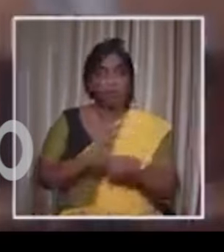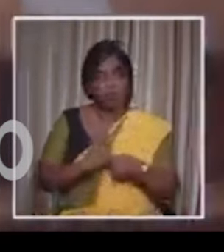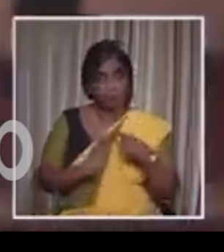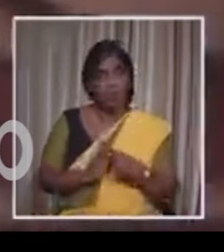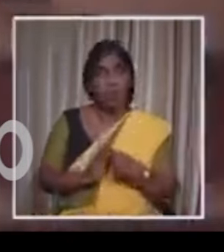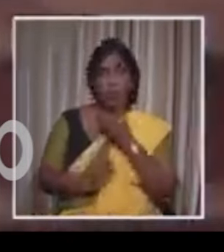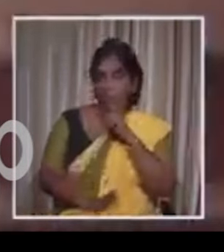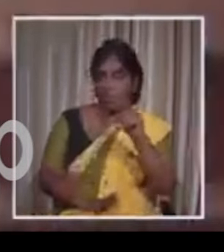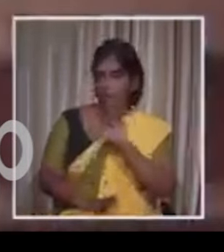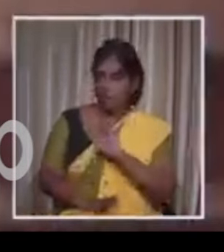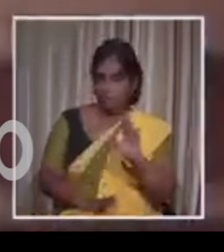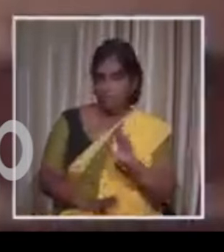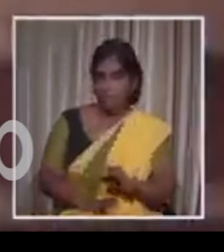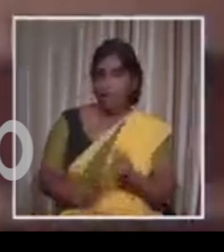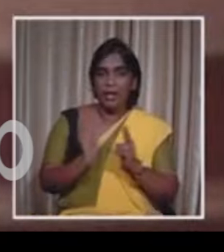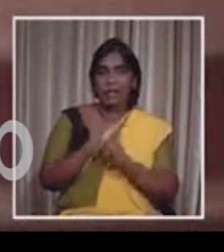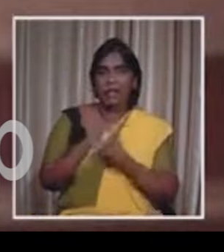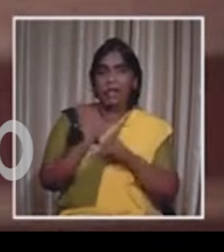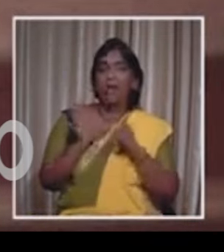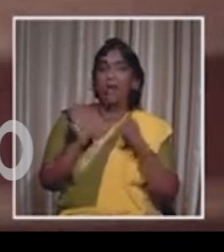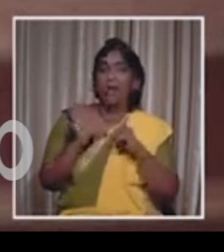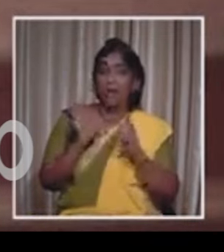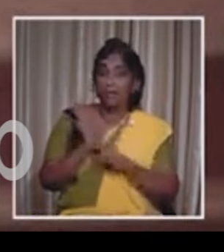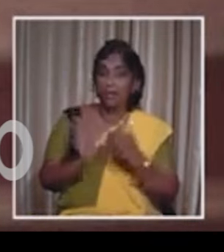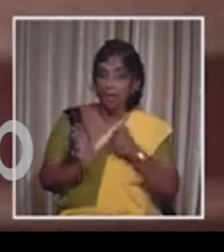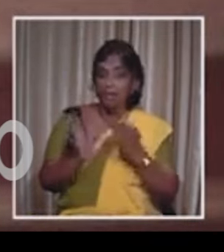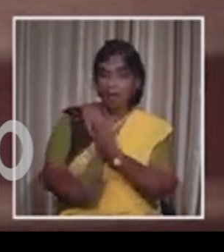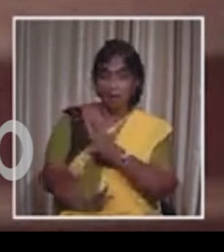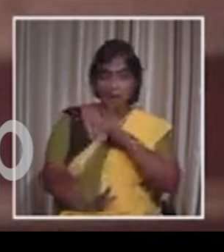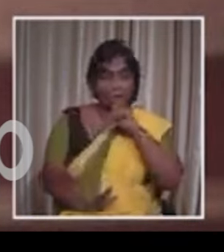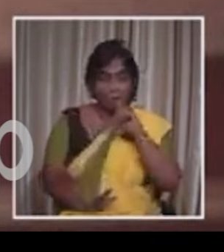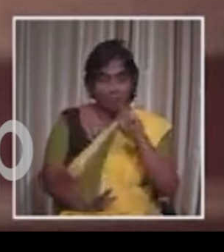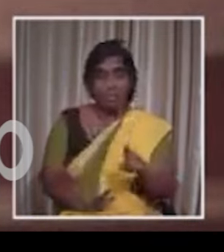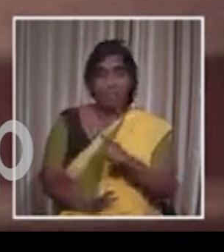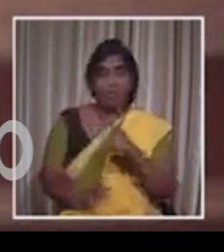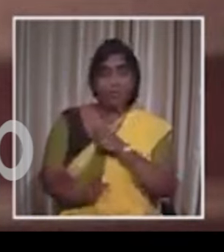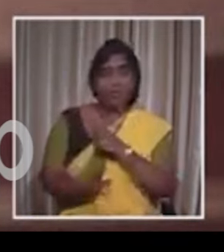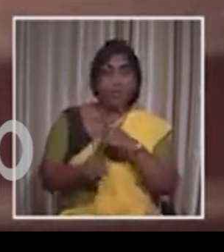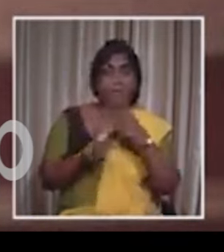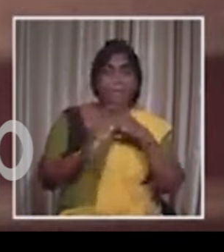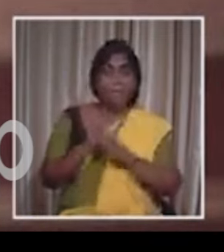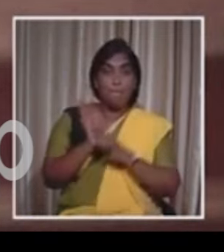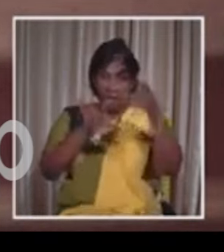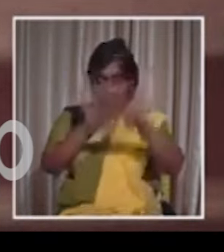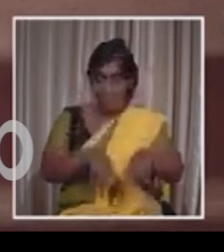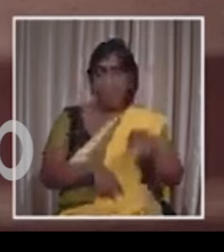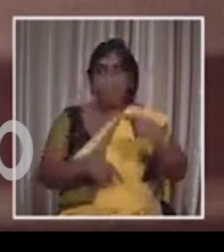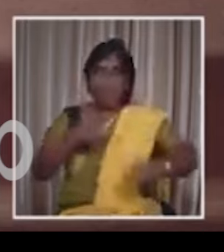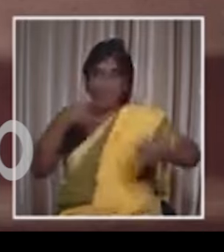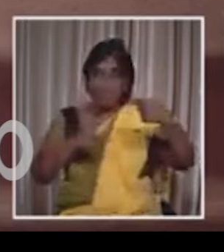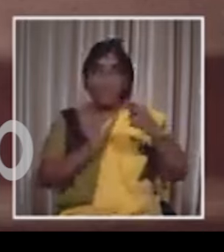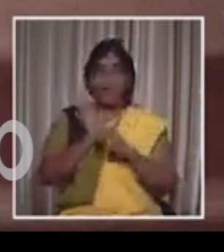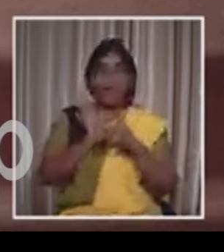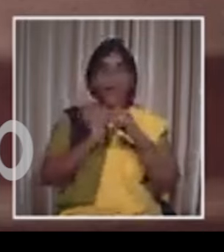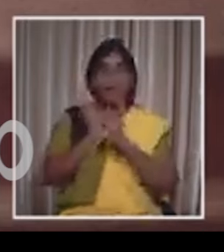பொறு கரன் ஹதன் டெபா நிலந்த ஜெயவர்தன கன மமாய் மனுஷாய் கியன கொட விவாத ராபு மைந்தானந்த மெத்து மமதன இன்னவா நிலந்த